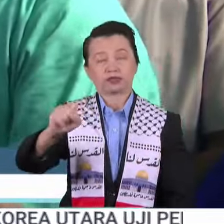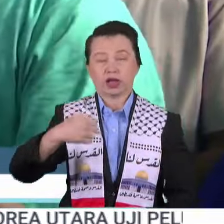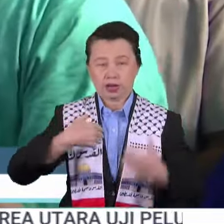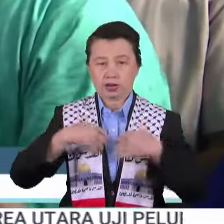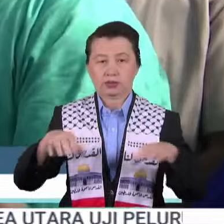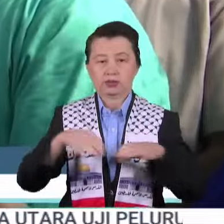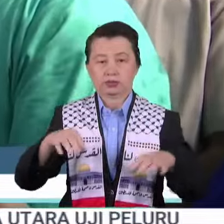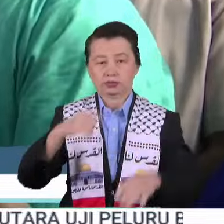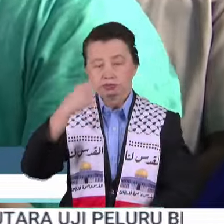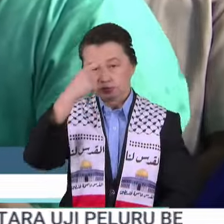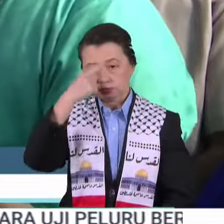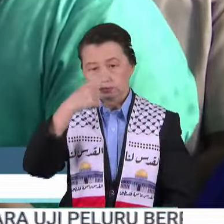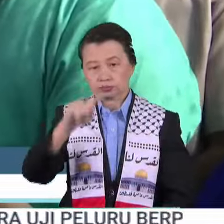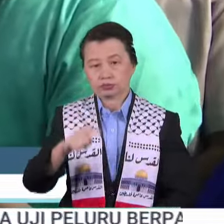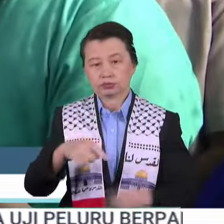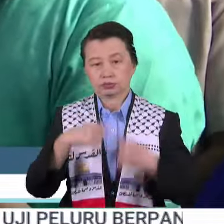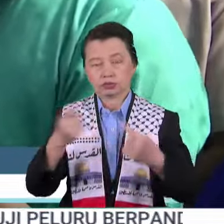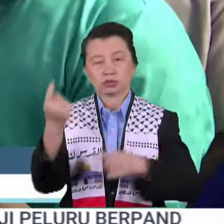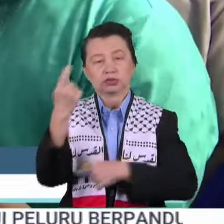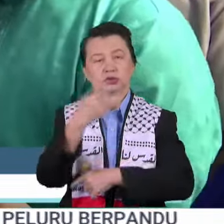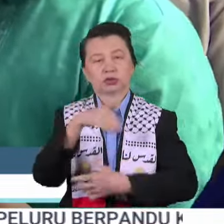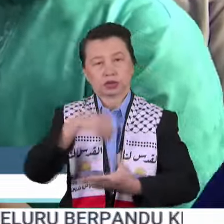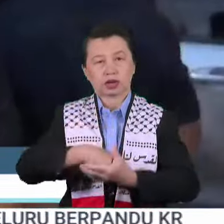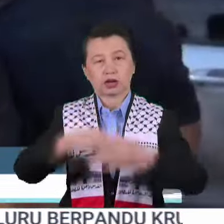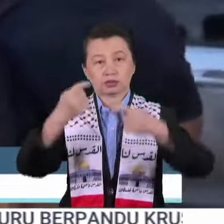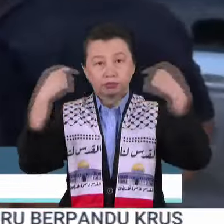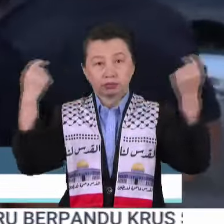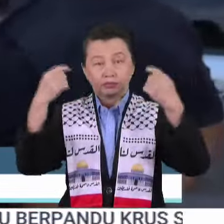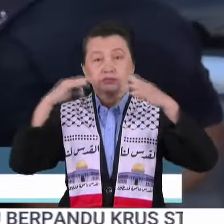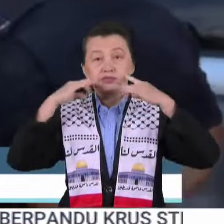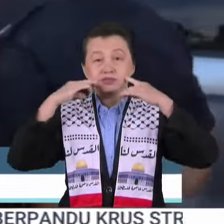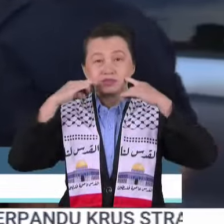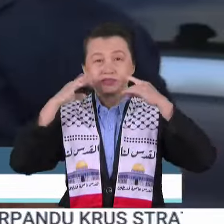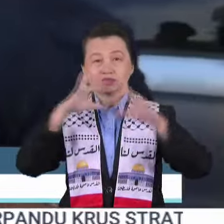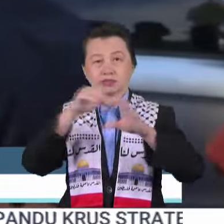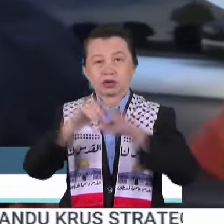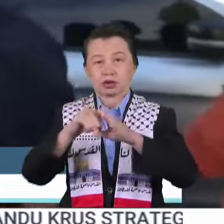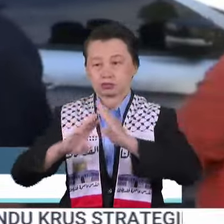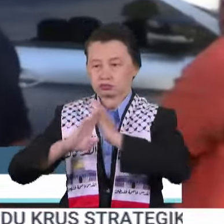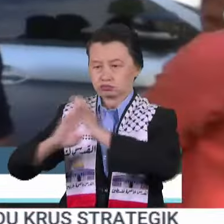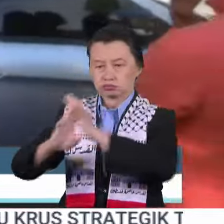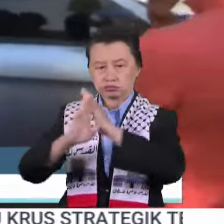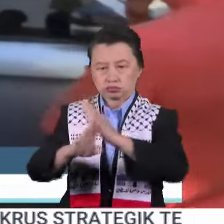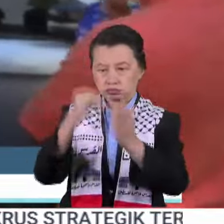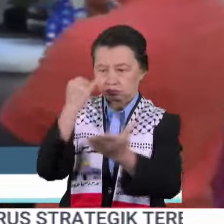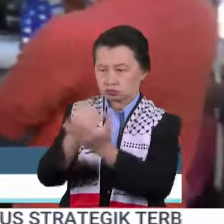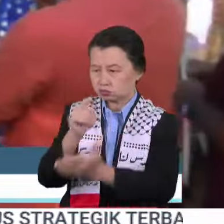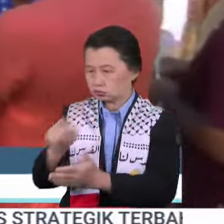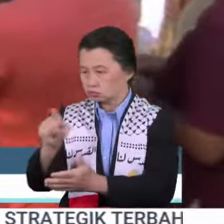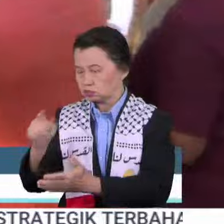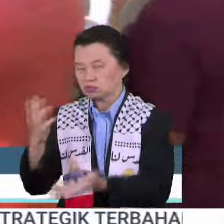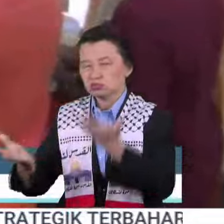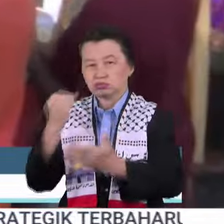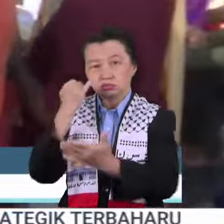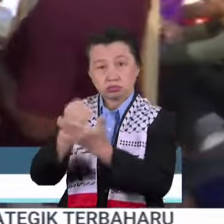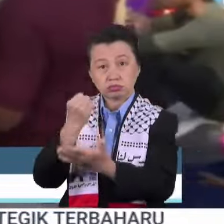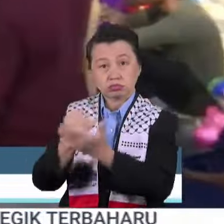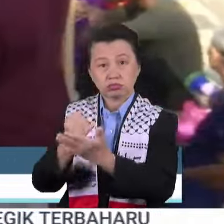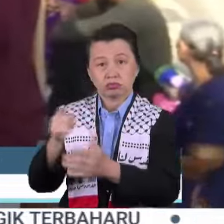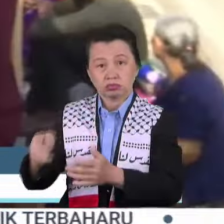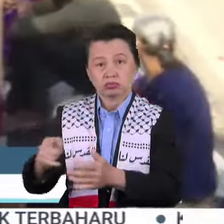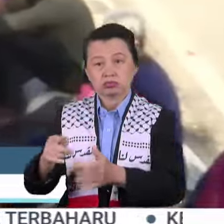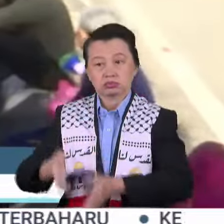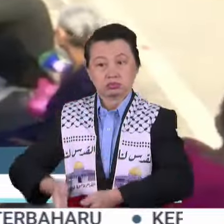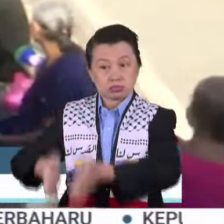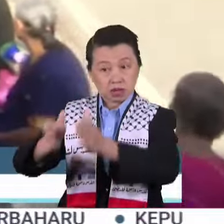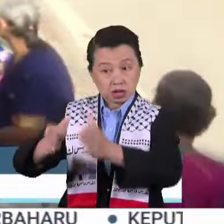operasi sempena sambutan Thai Pusam ini melibatkan pencegahan jenayah, sama ada jenayah